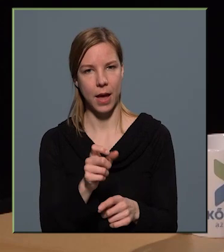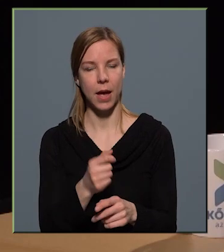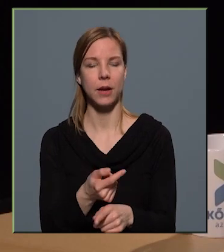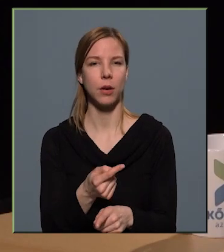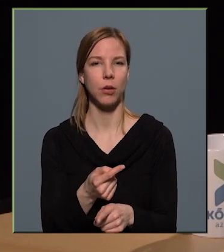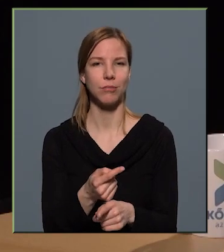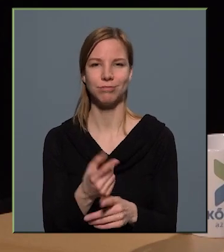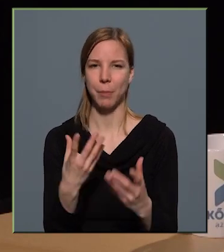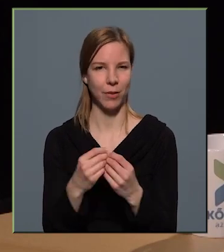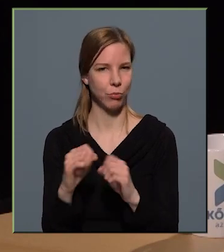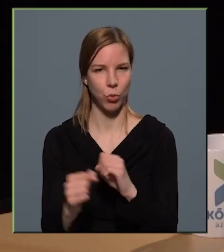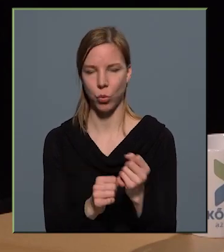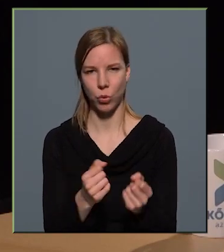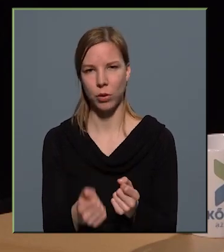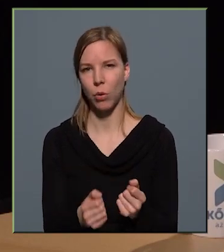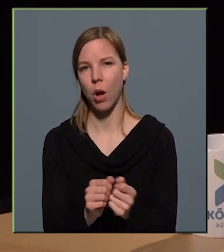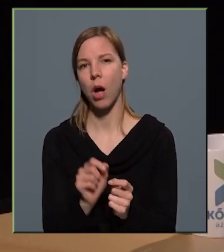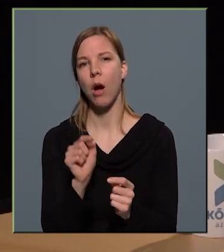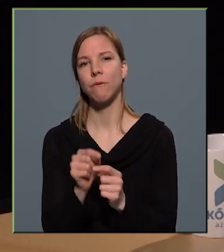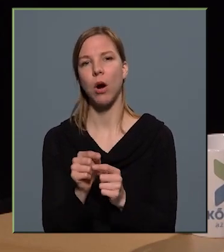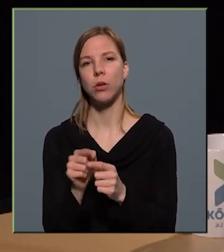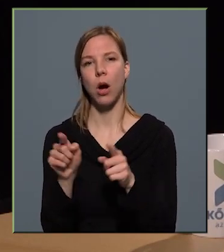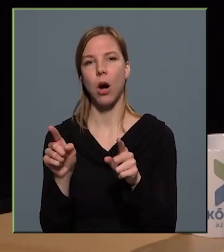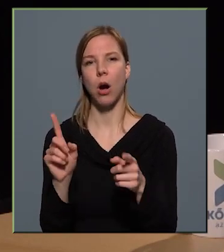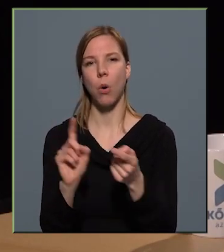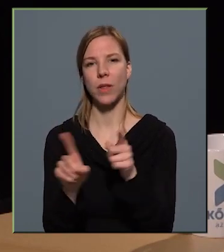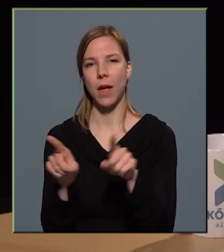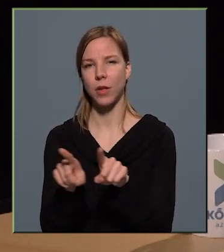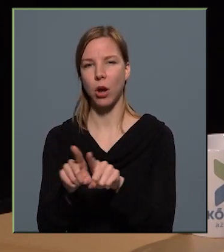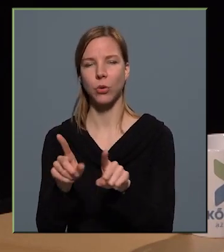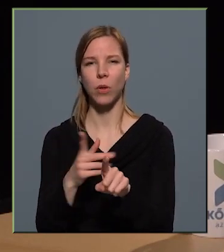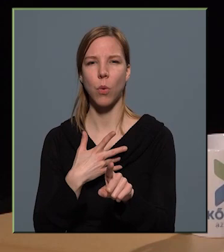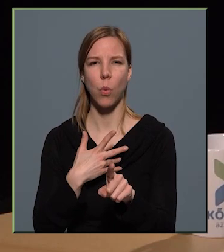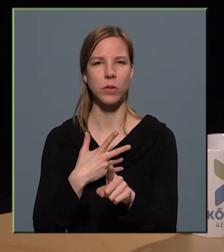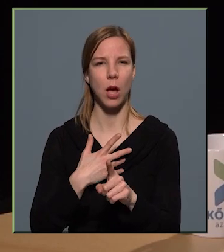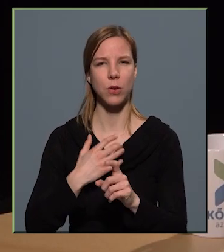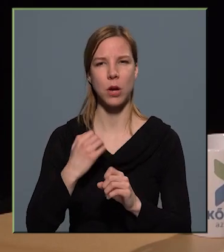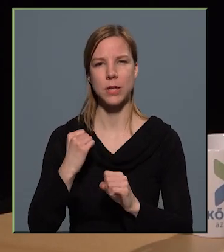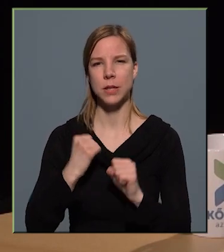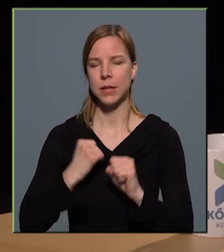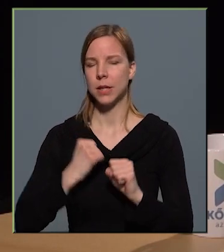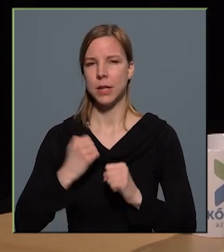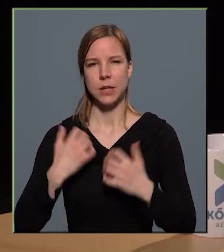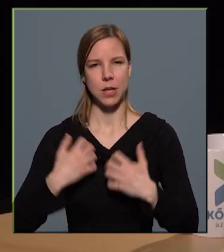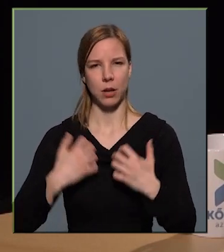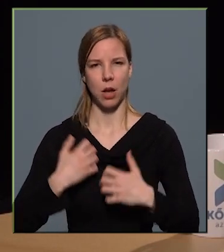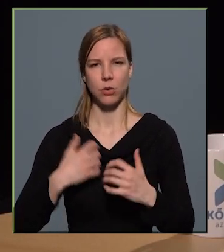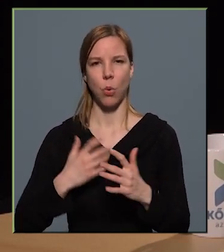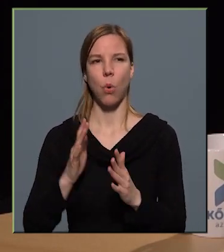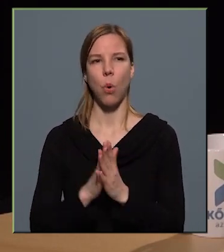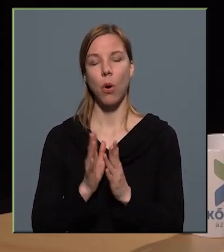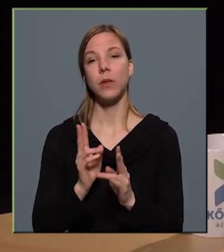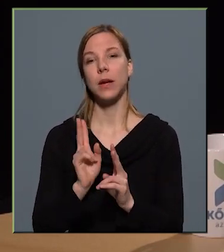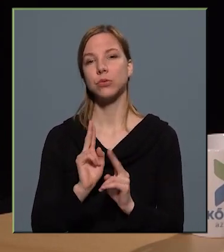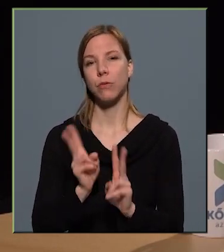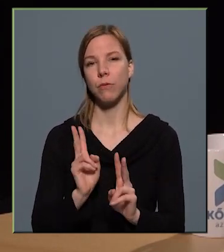kevésbé együttműködő, vagy a hozzátartozó nagyon-nagyon zaklatott állapotú, és esetleg rendőri segítségre van